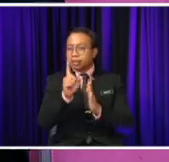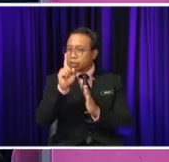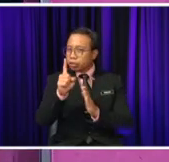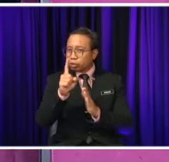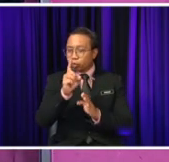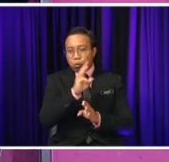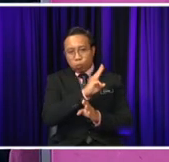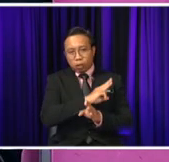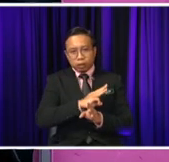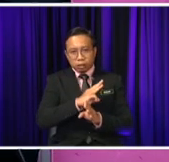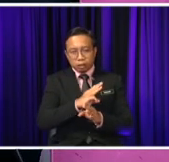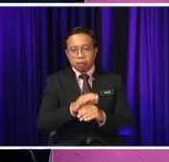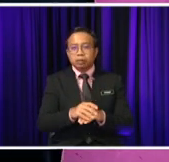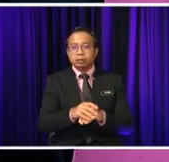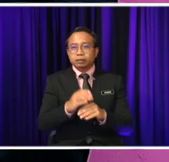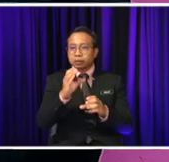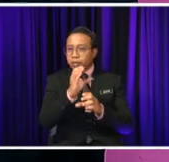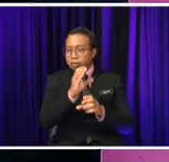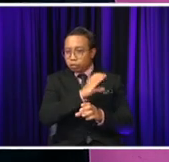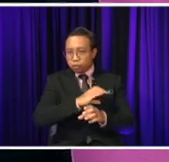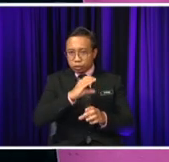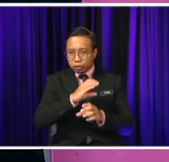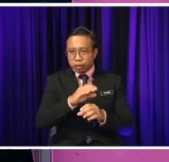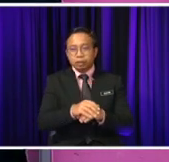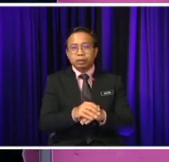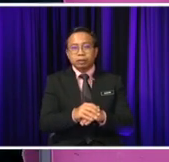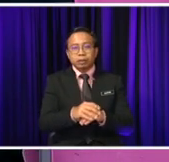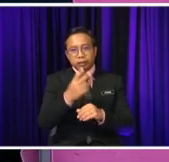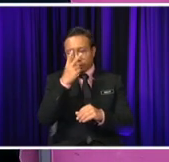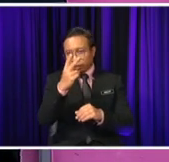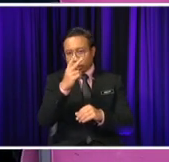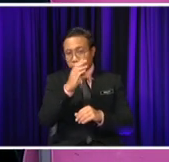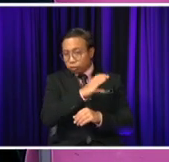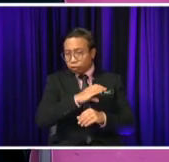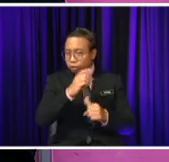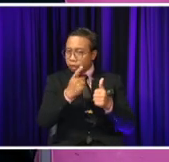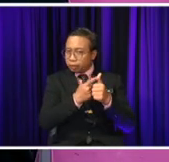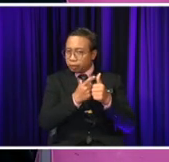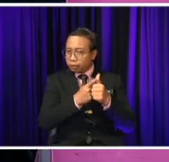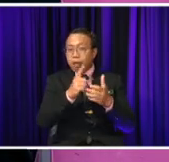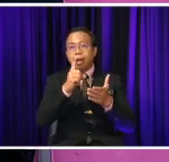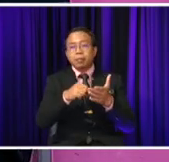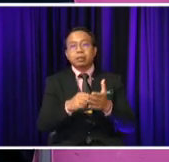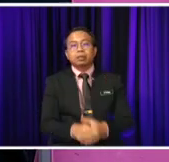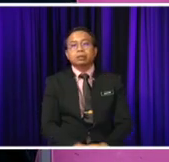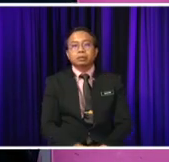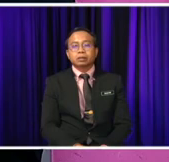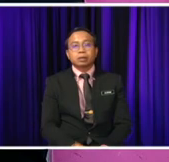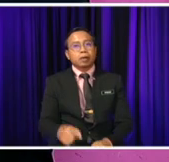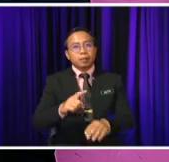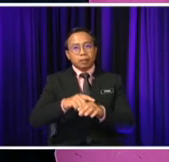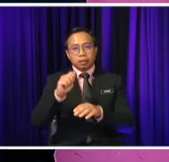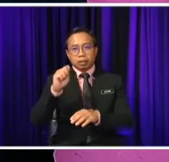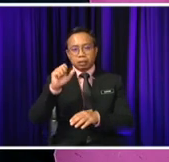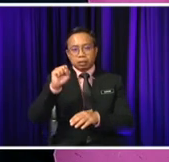terhadap ciri-ciri peta bidan dan pengusaha Islam kayak gitu tengok ciri yang pertama apa ini kayak ciri yang pertama yang ada pada saat